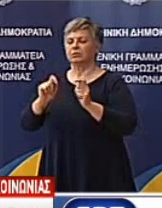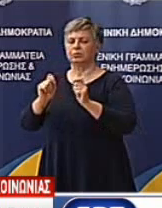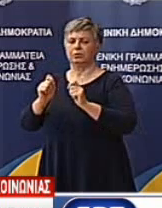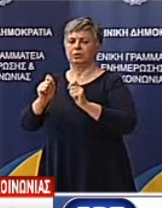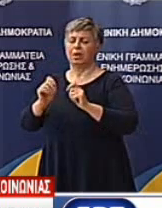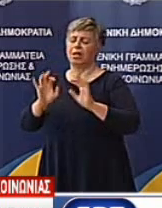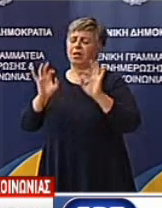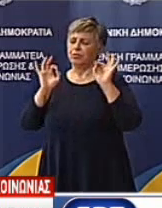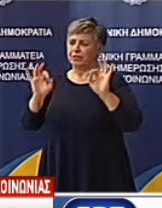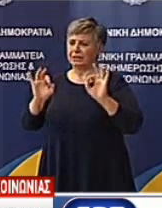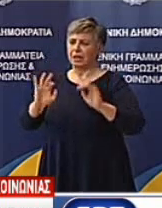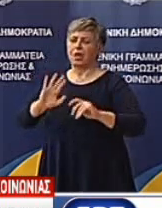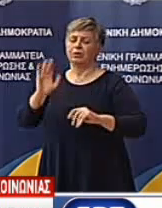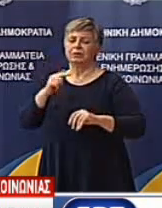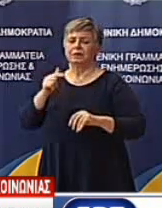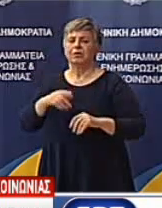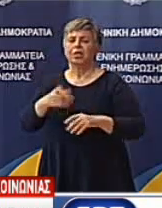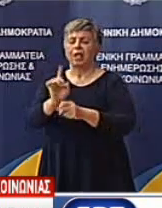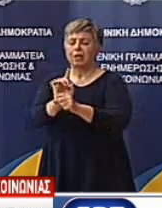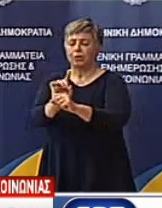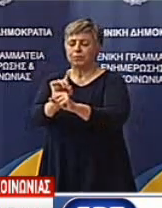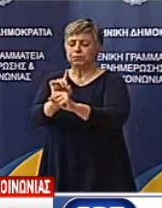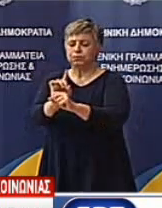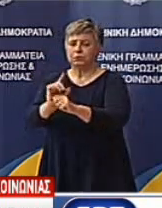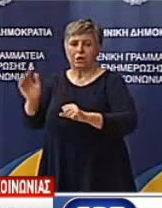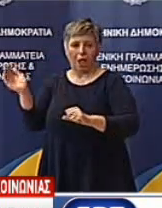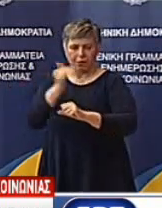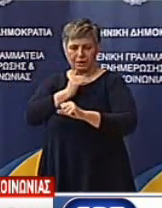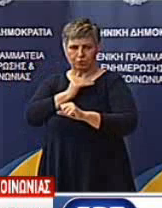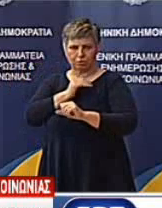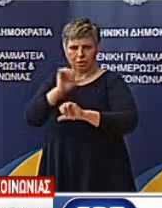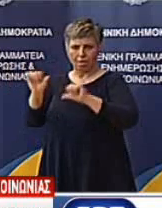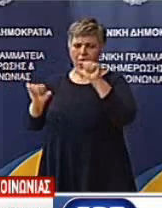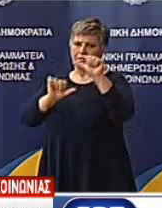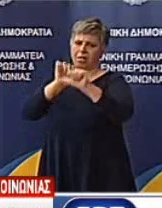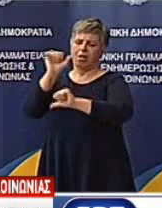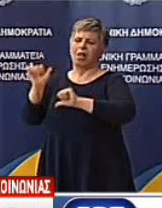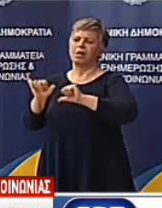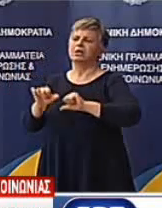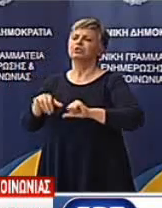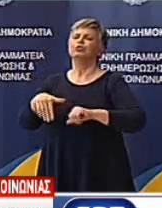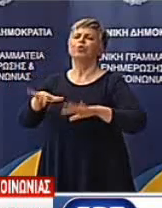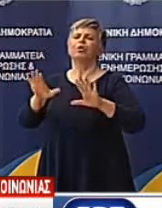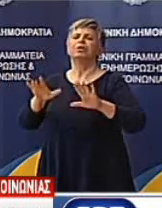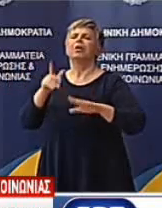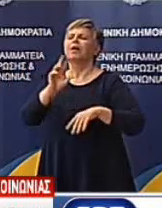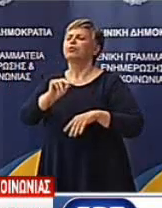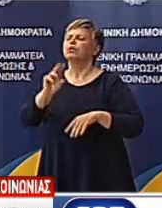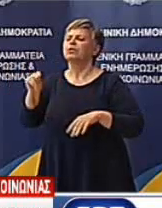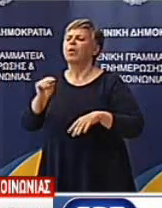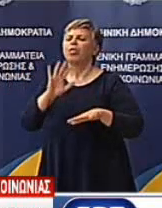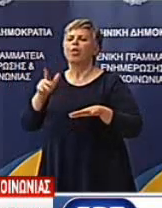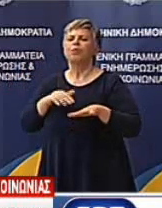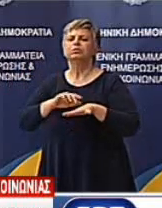αντιλαμβάνονται οι πάντες ότι δεν γίνεται επειδή βγήκε ένας νόμος και σε μια μέρα. Είναι πολλά τα πλοκάμια του κομματικού και πελατειακού